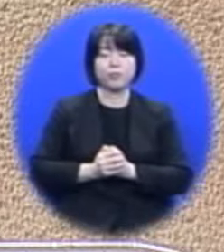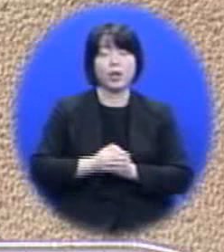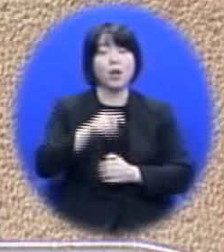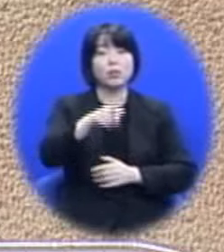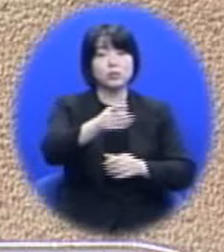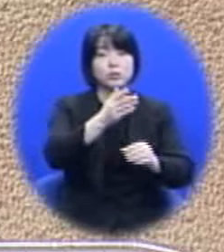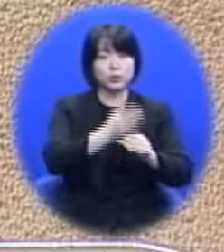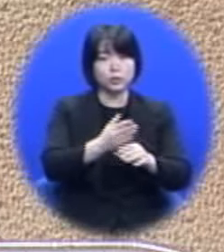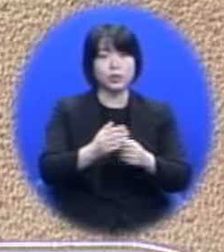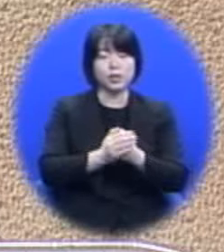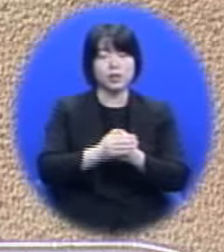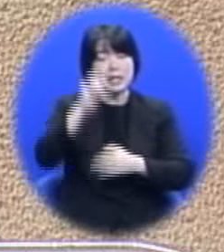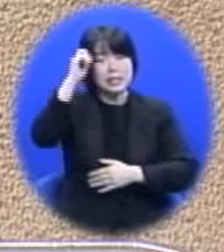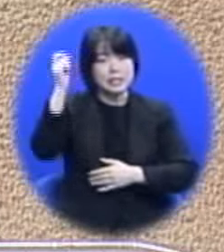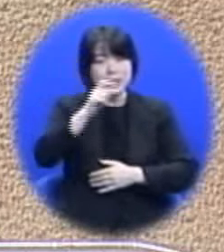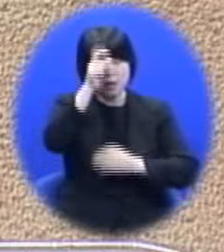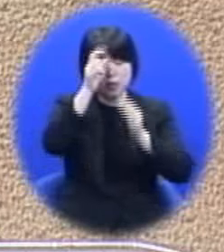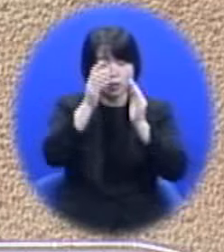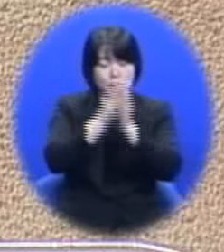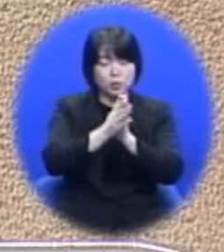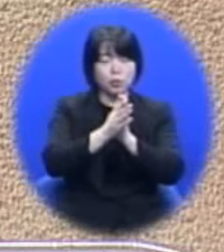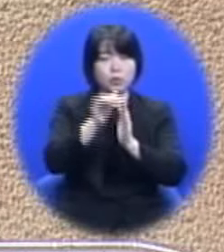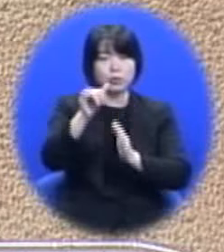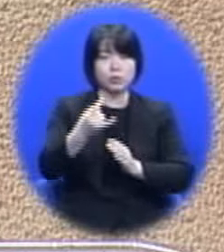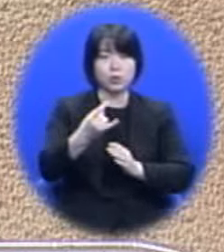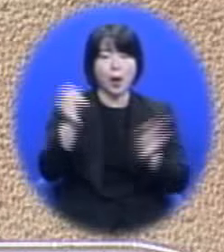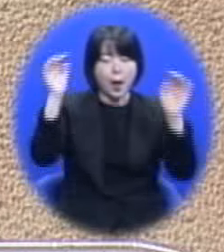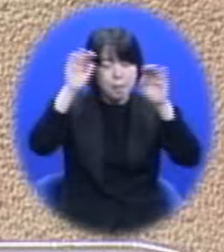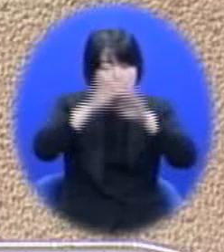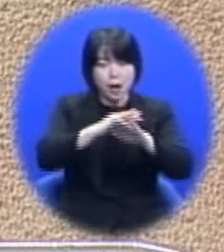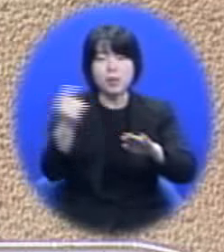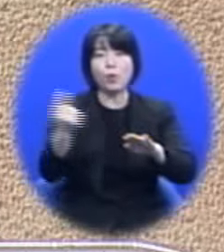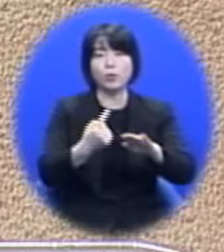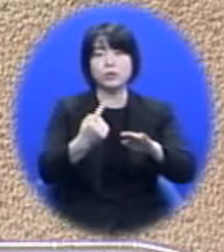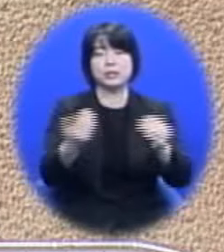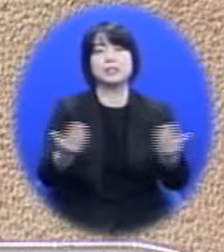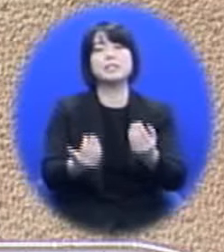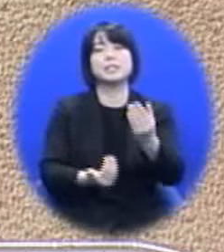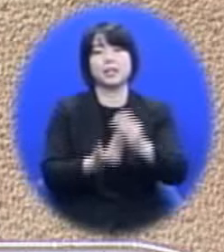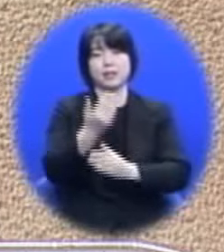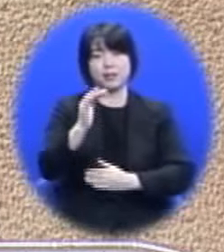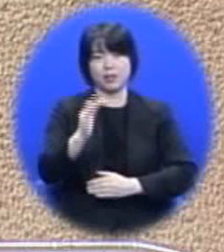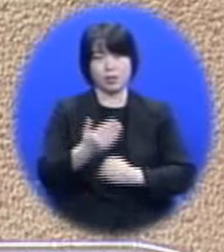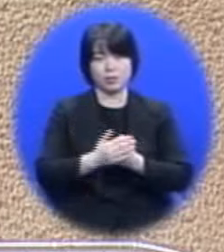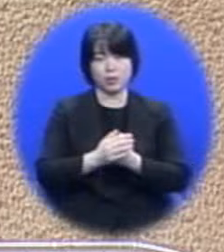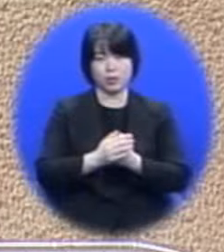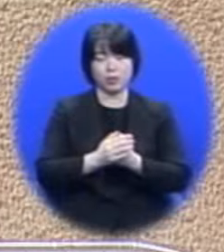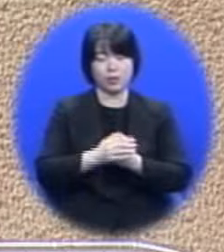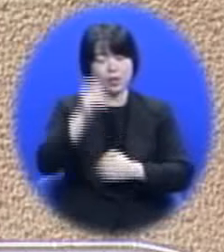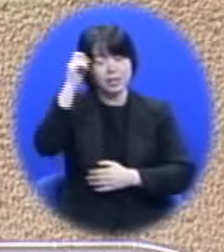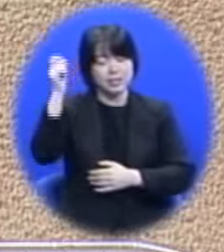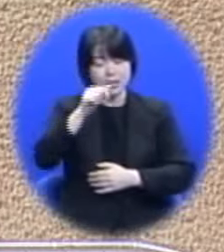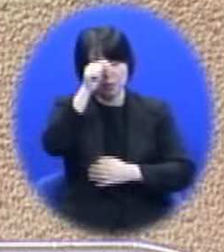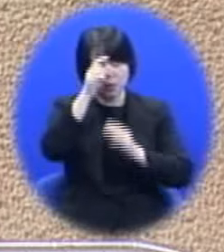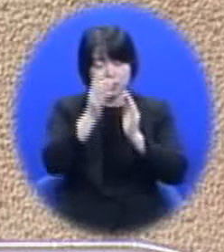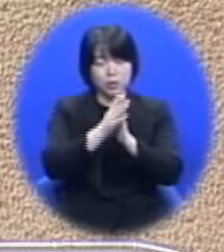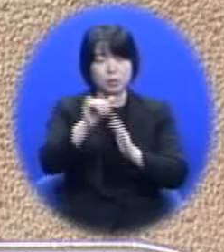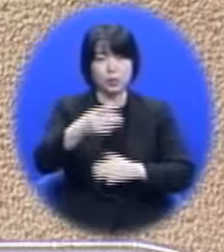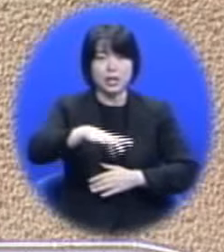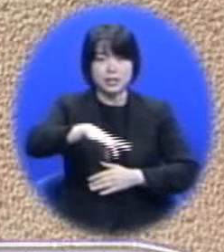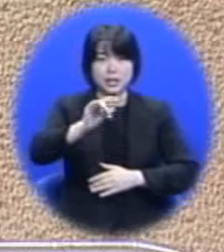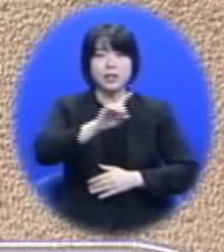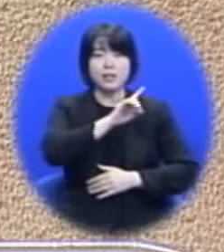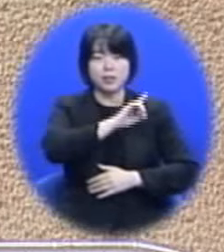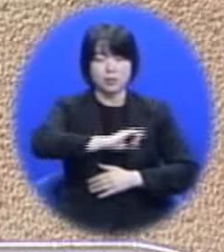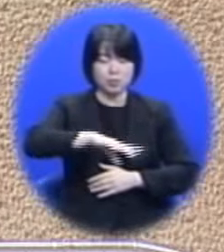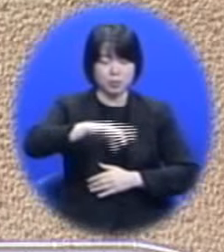그러다가 새벽기도를 아예 밤에 나오는 일이 벌어졌어요. 새벽기도 제일 먼저 나왔다는 그걸 하나를